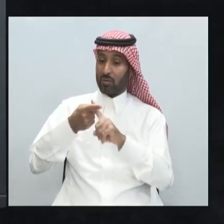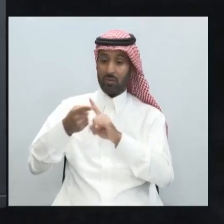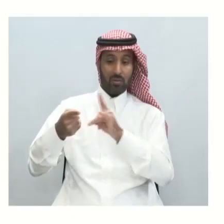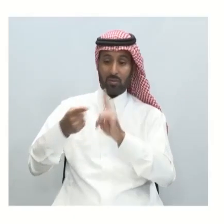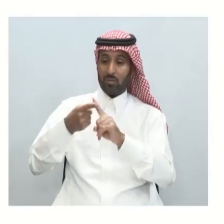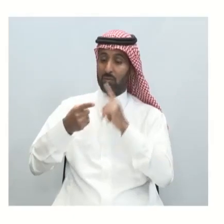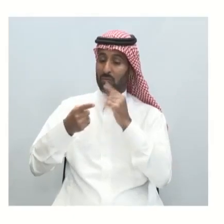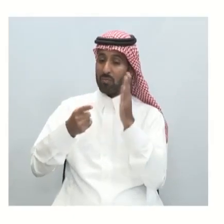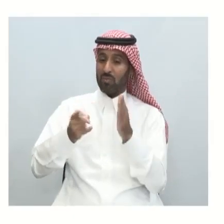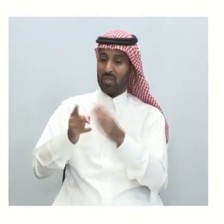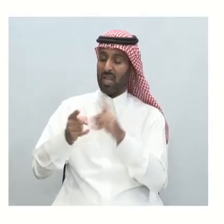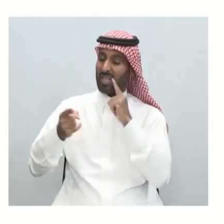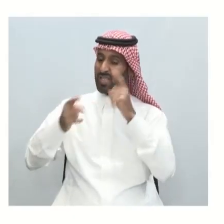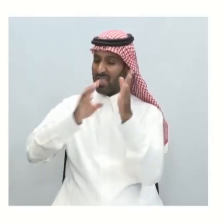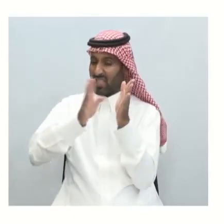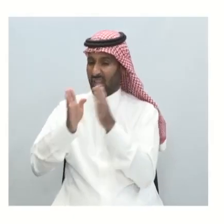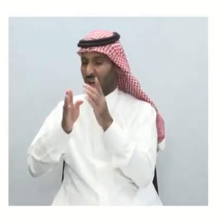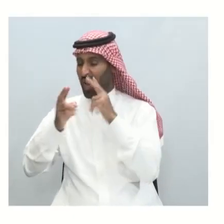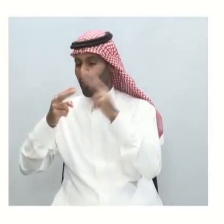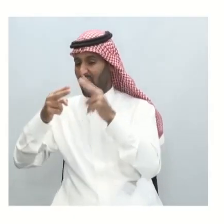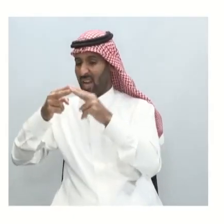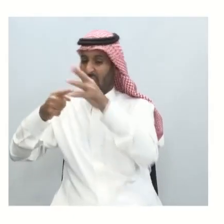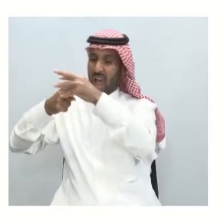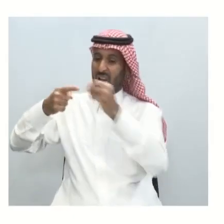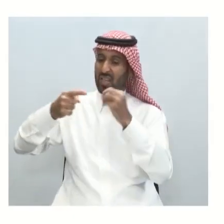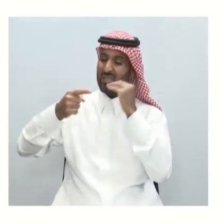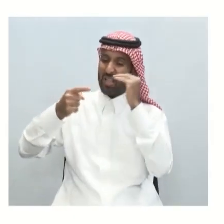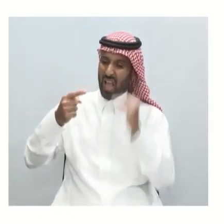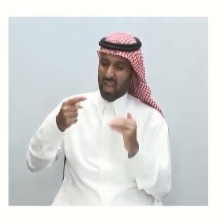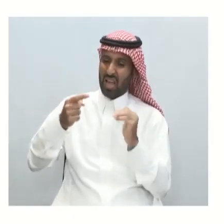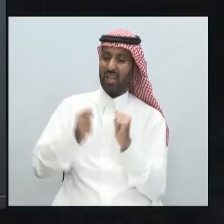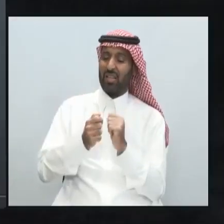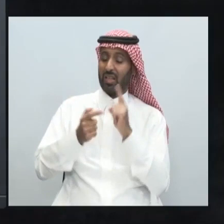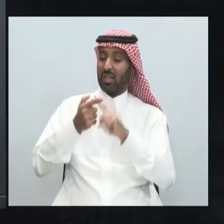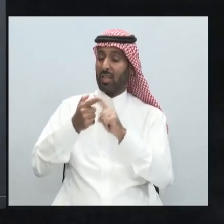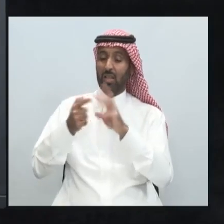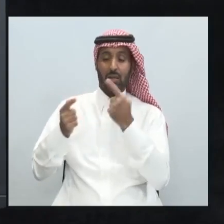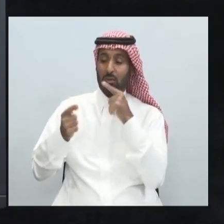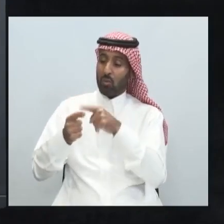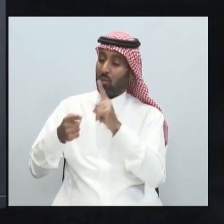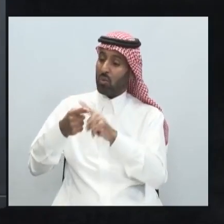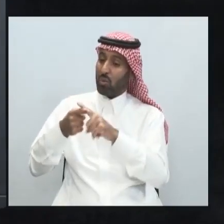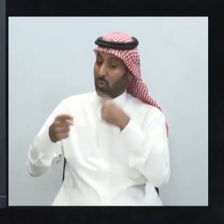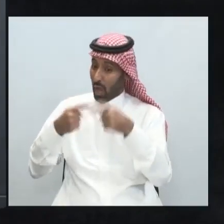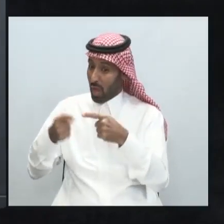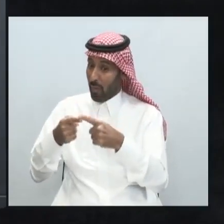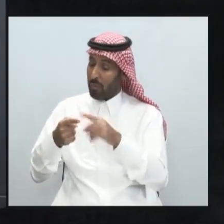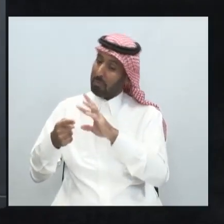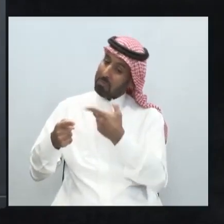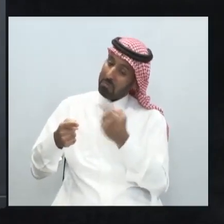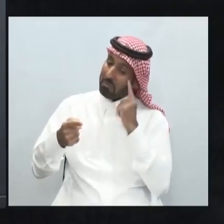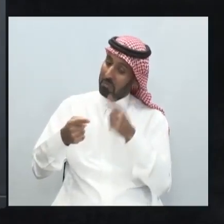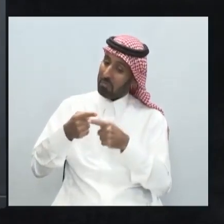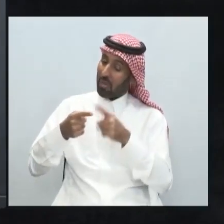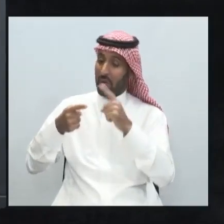شحنه جزئيه موبه عند الرف ذات الكهروسالبيه الاقل فلم يحد انها موبه ئد احيانا